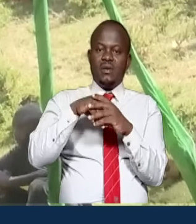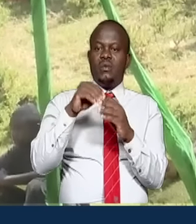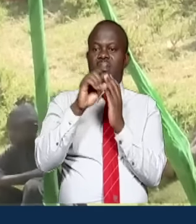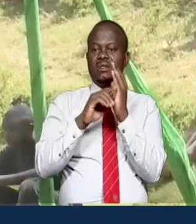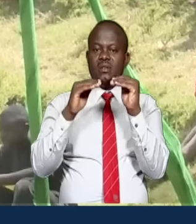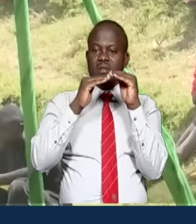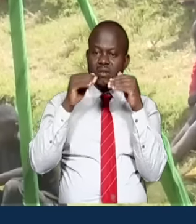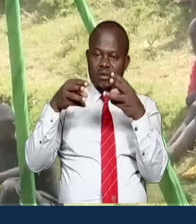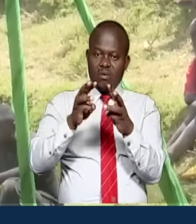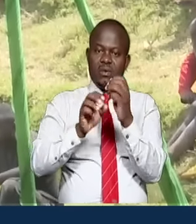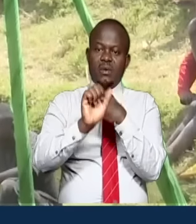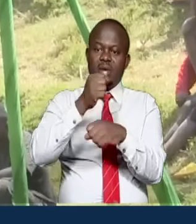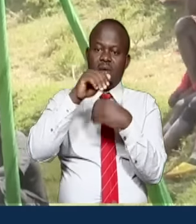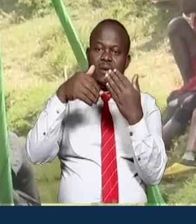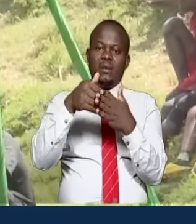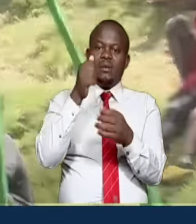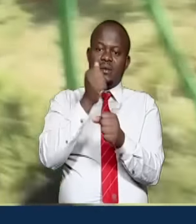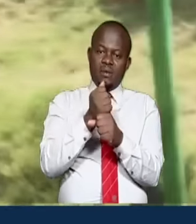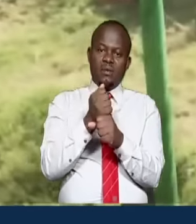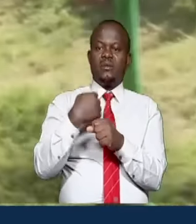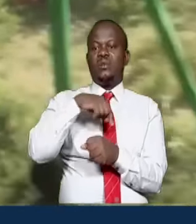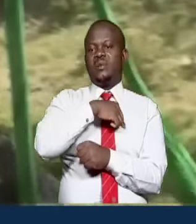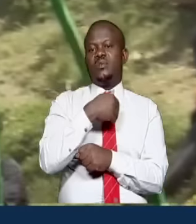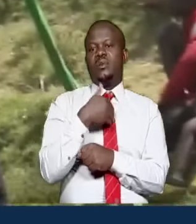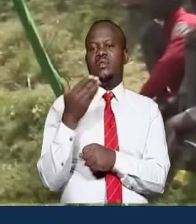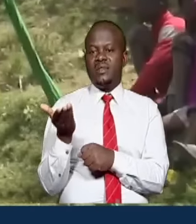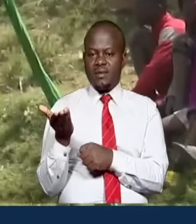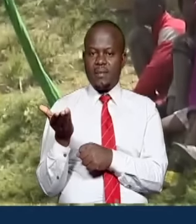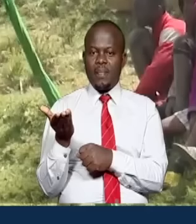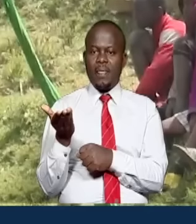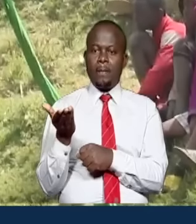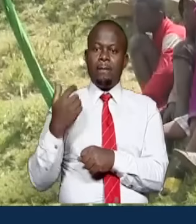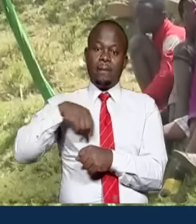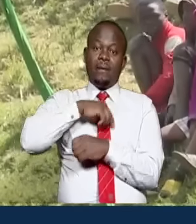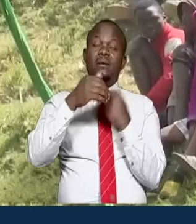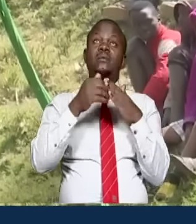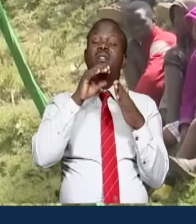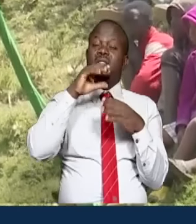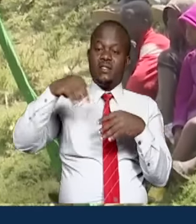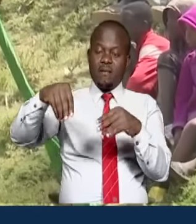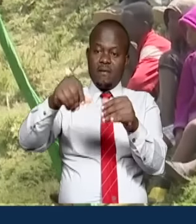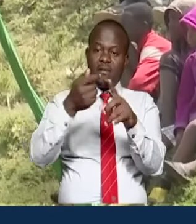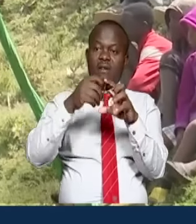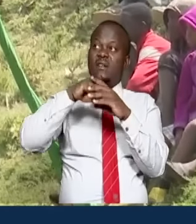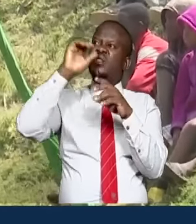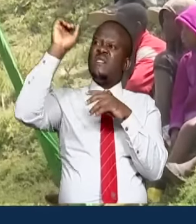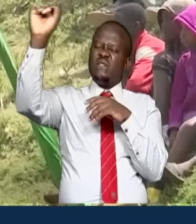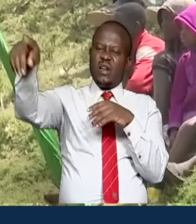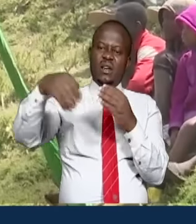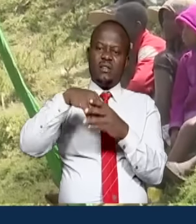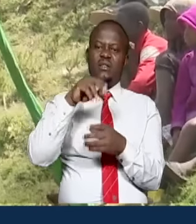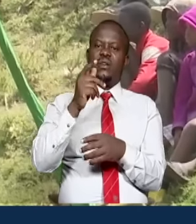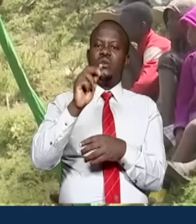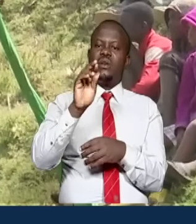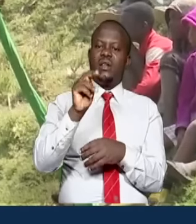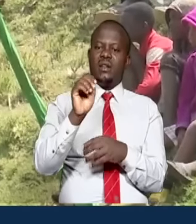ku buryo yagikorwa, ko ibiyikora turabifite. Twe kuba twategereza amafumbire aviyo za kure za Ukraine n'ahandi